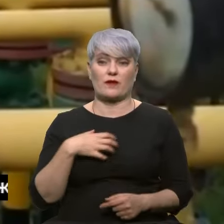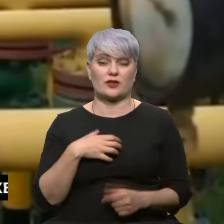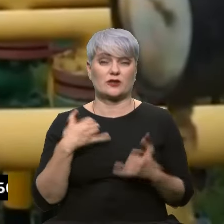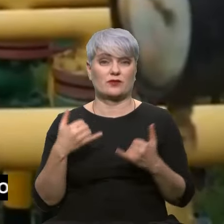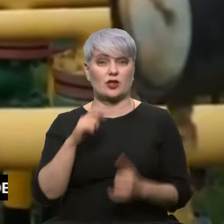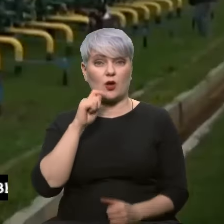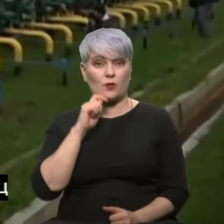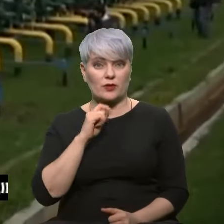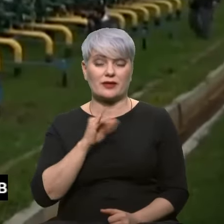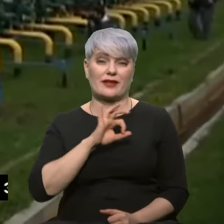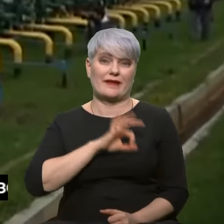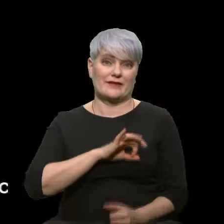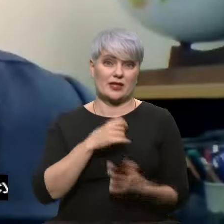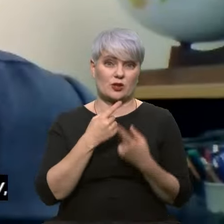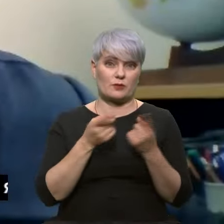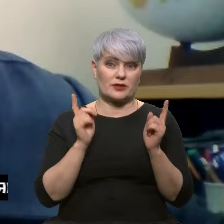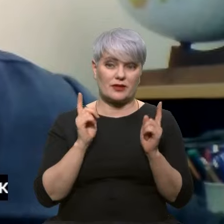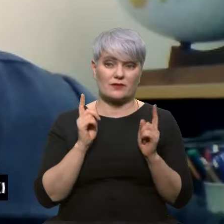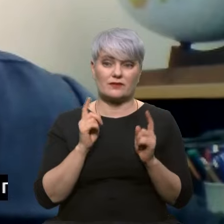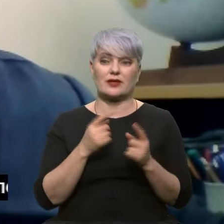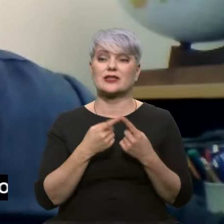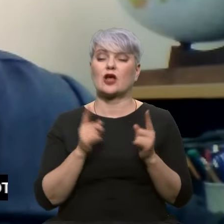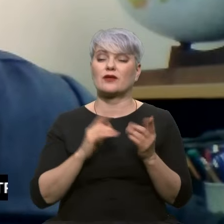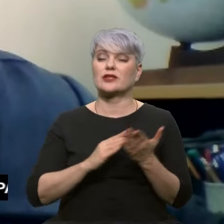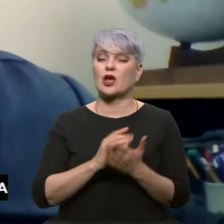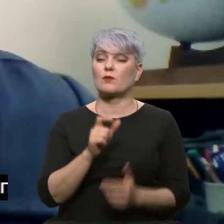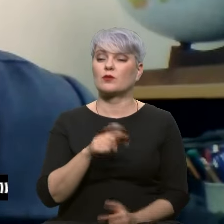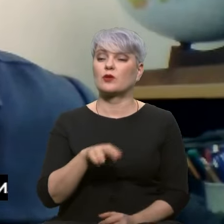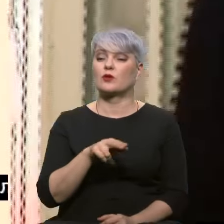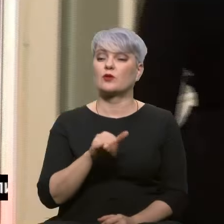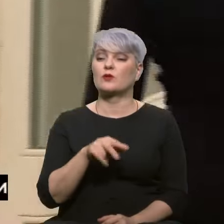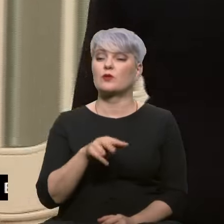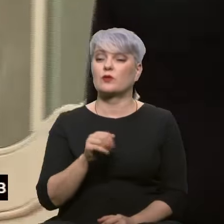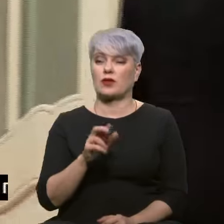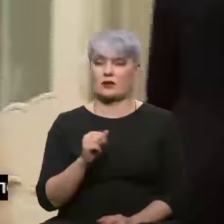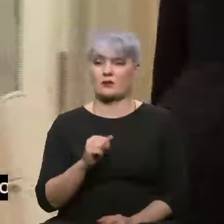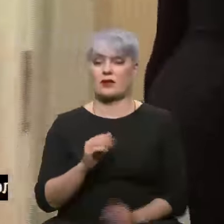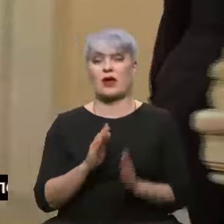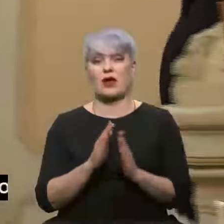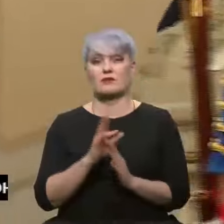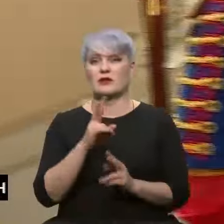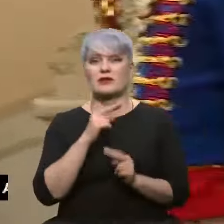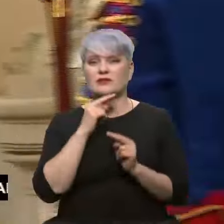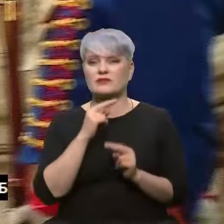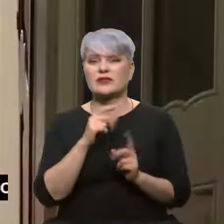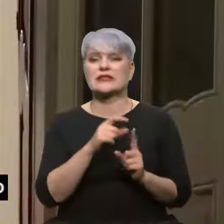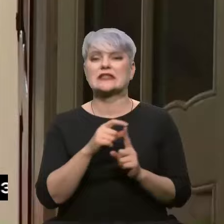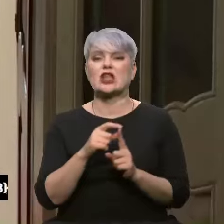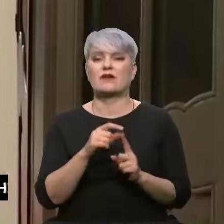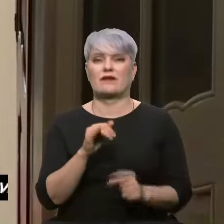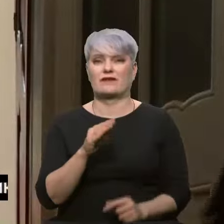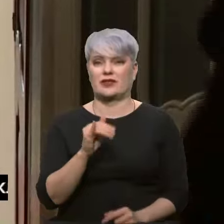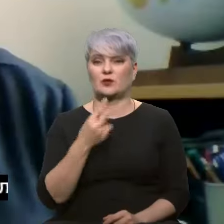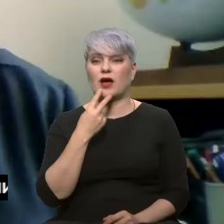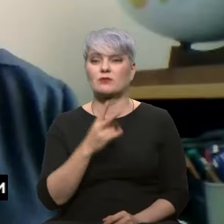для України, але вигідно Братиславі. Словацький політолог Олександр Дулеба закликає не надто приділяти увагу словам Фіцо, а спостерігати за